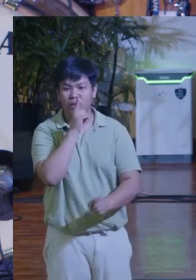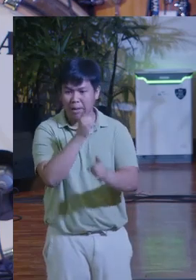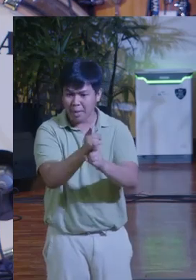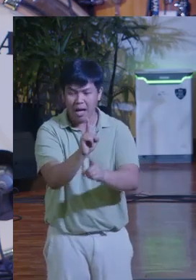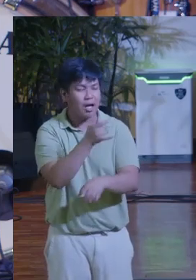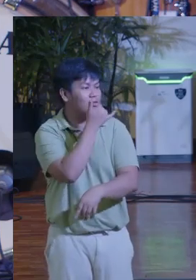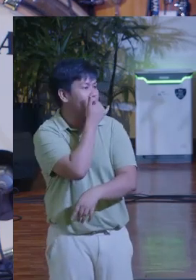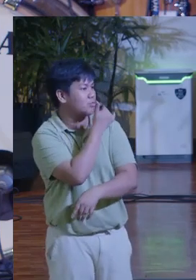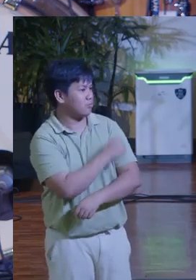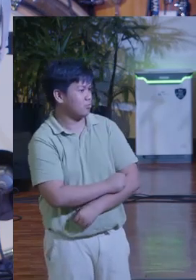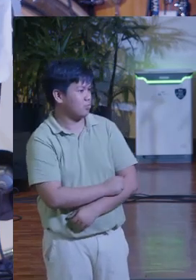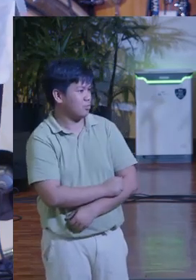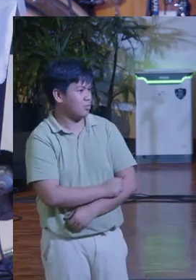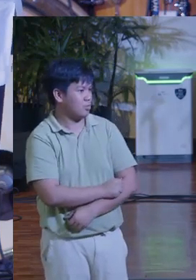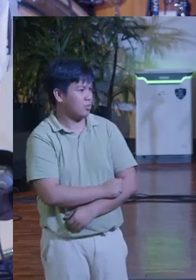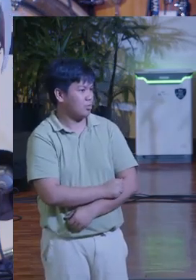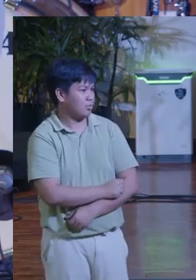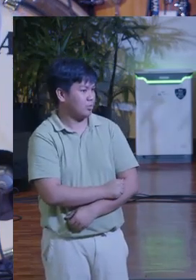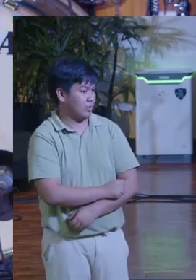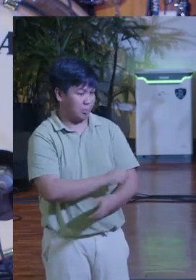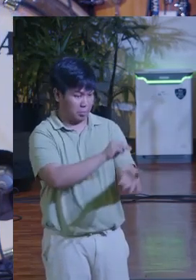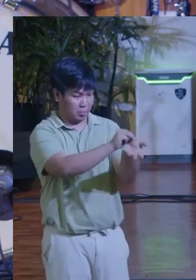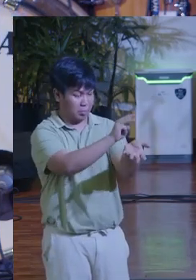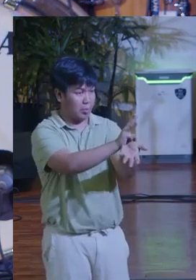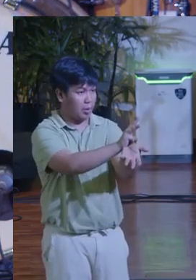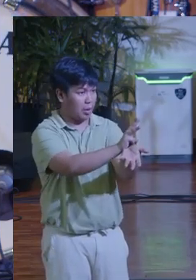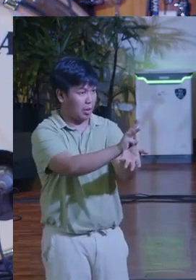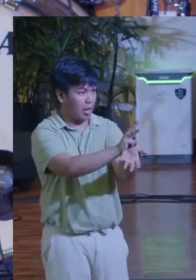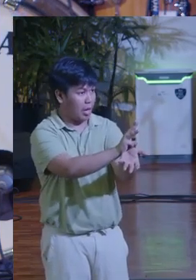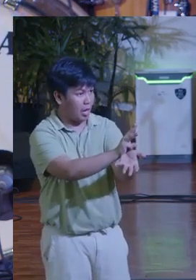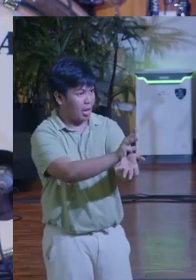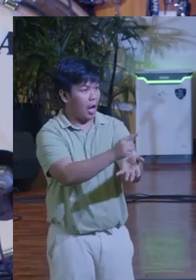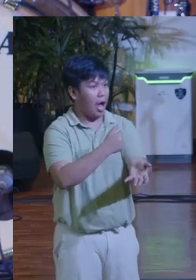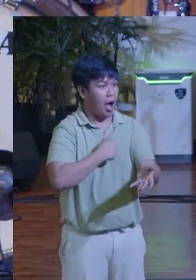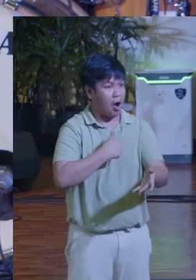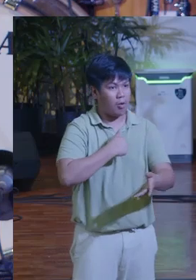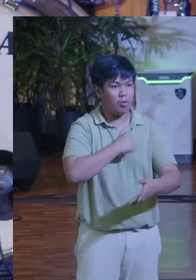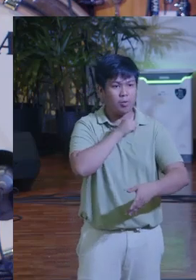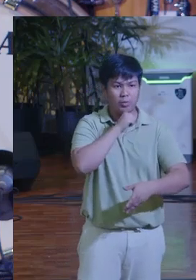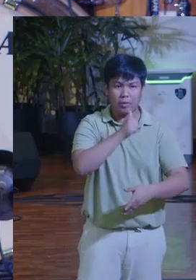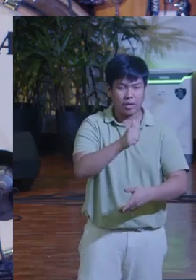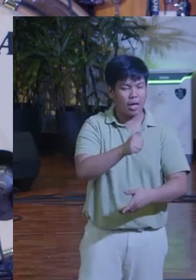susundin ko ay ang kautusan ng hari ng mga hari.